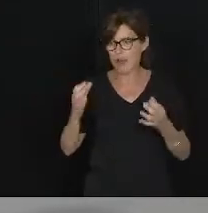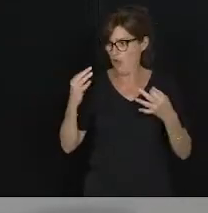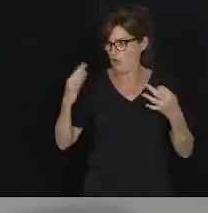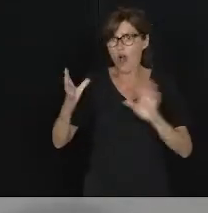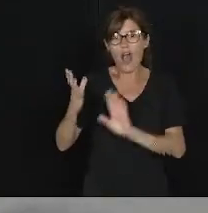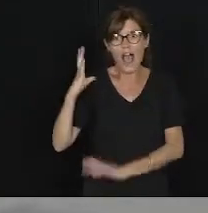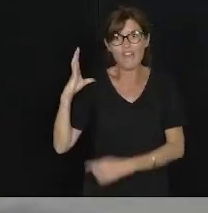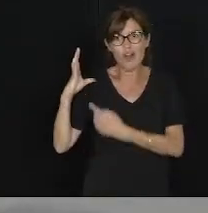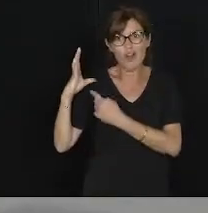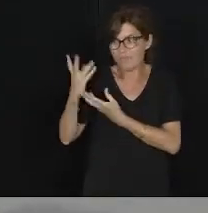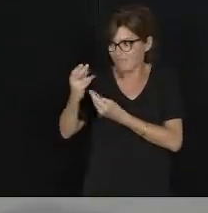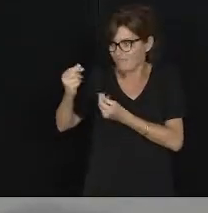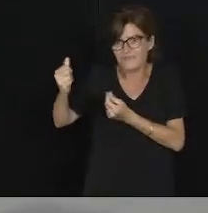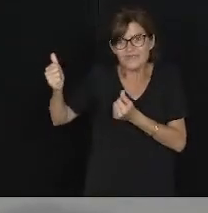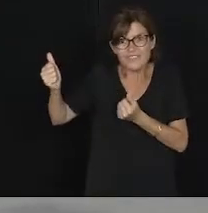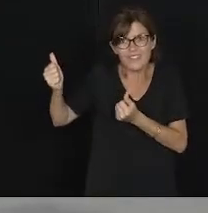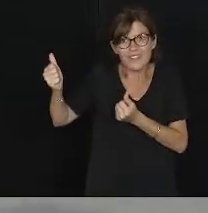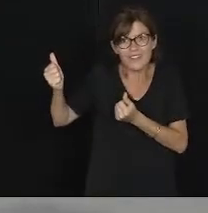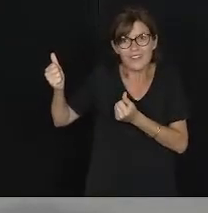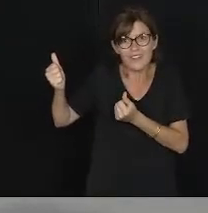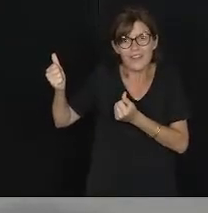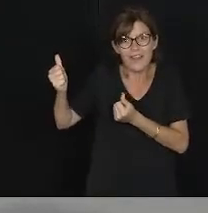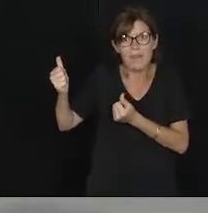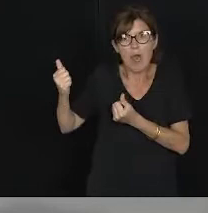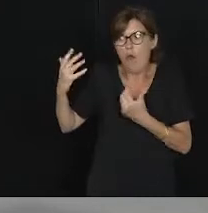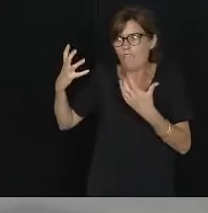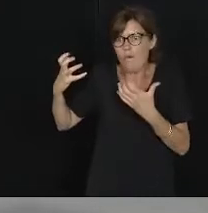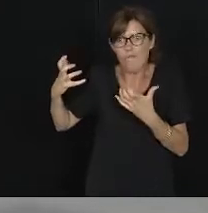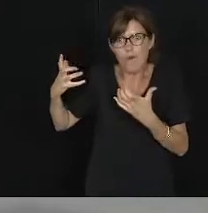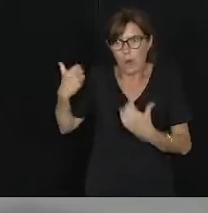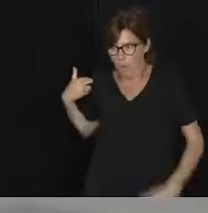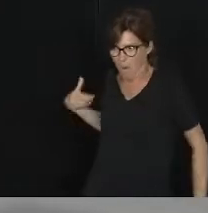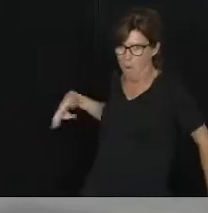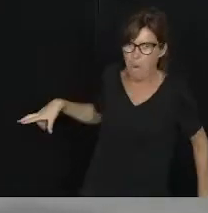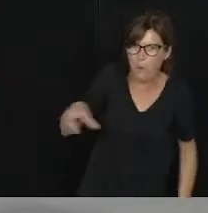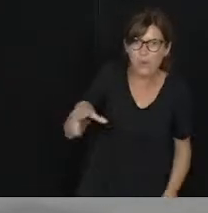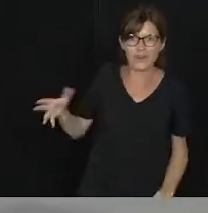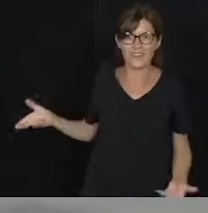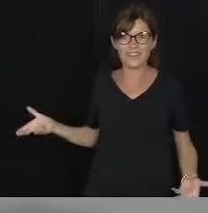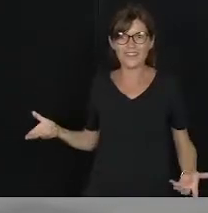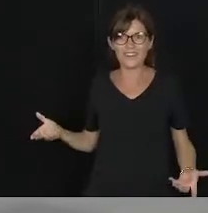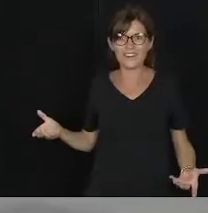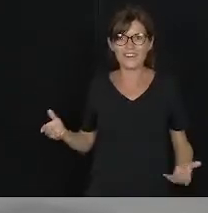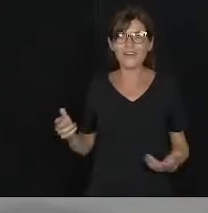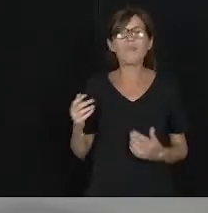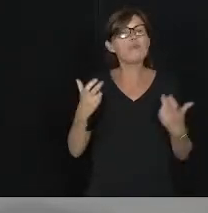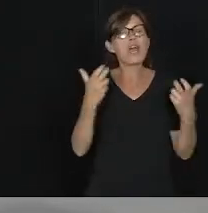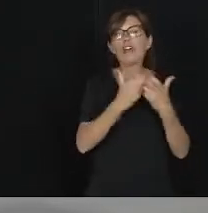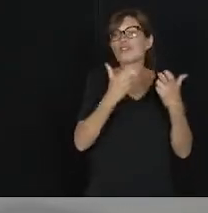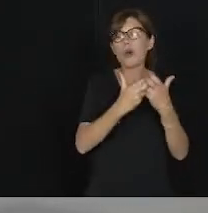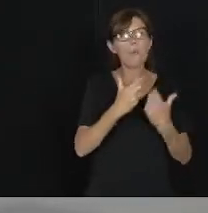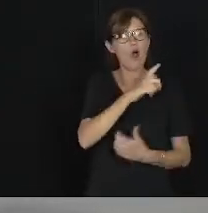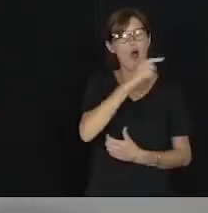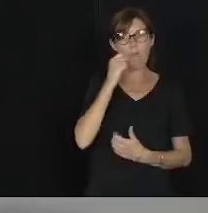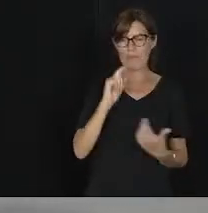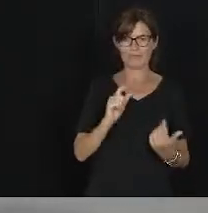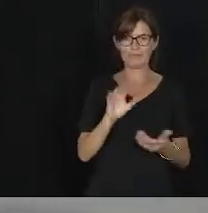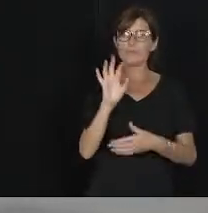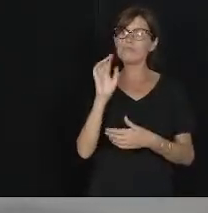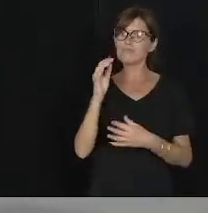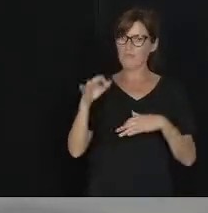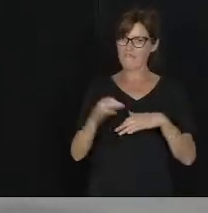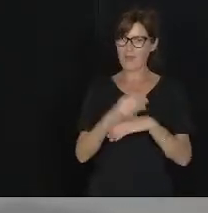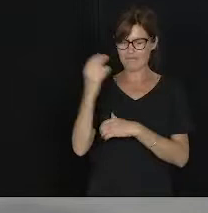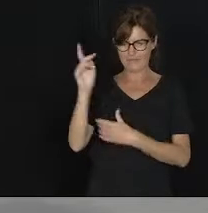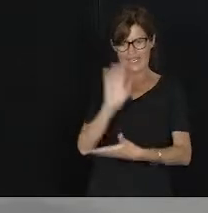lequel les conjoints semblent le plus souvent vouloir tendre. Le cartonnier parisien Georges R., par exemple, écrit à sa femme «